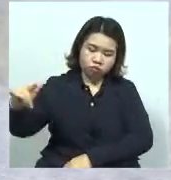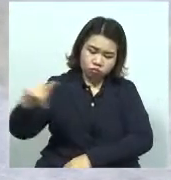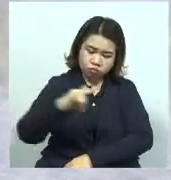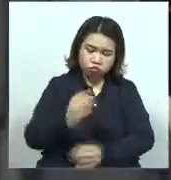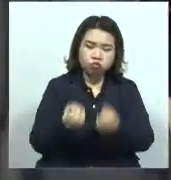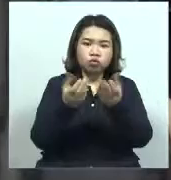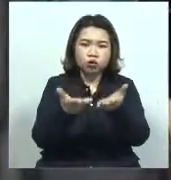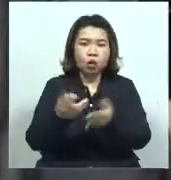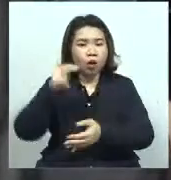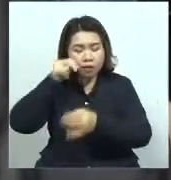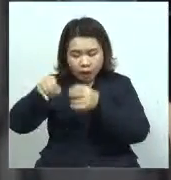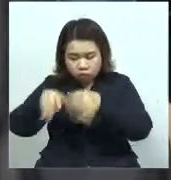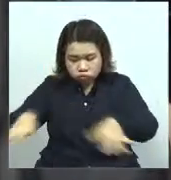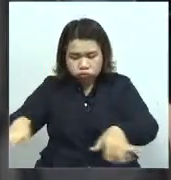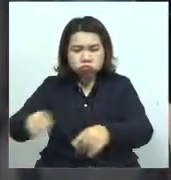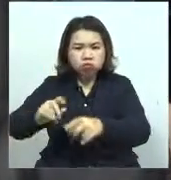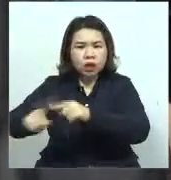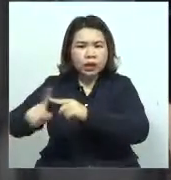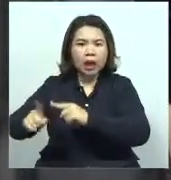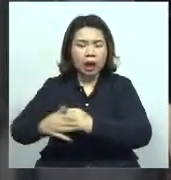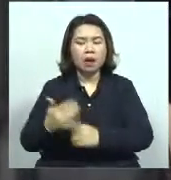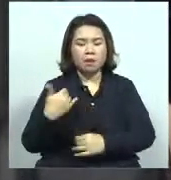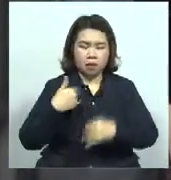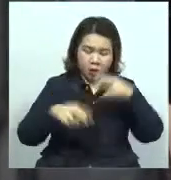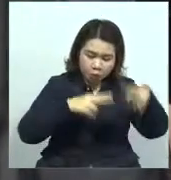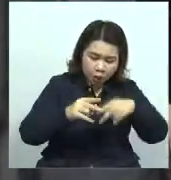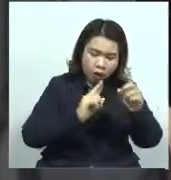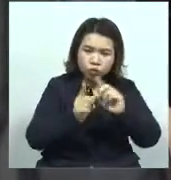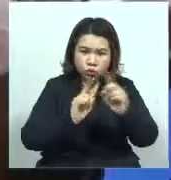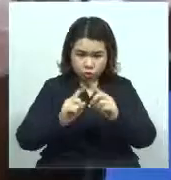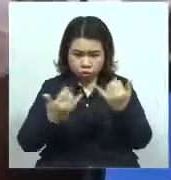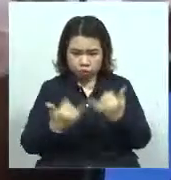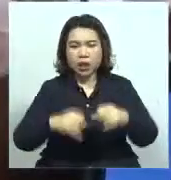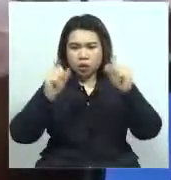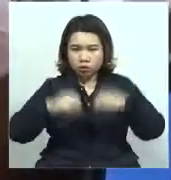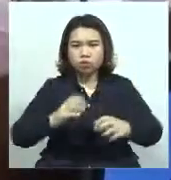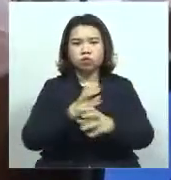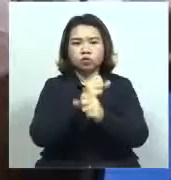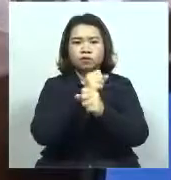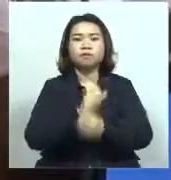ระบายน้ำในพื้นที่ซึ่งจะต้องมีการหารือเพื่อให้ได้ข้อยุติในวันนี้